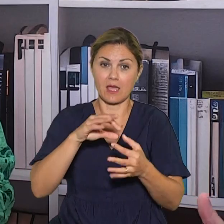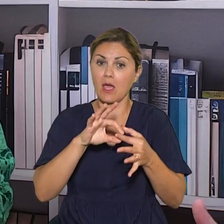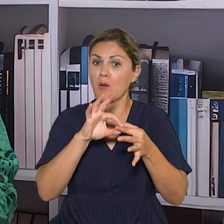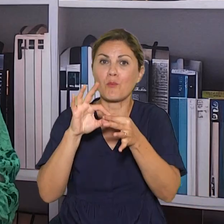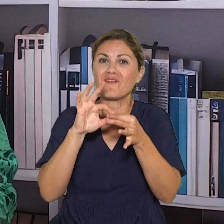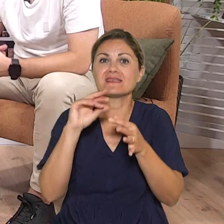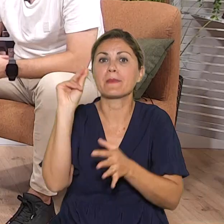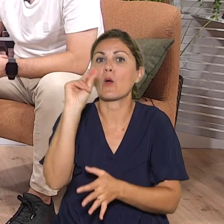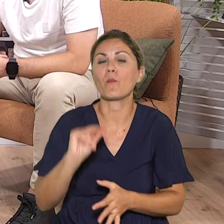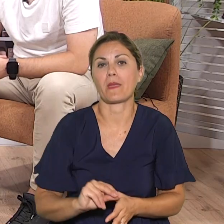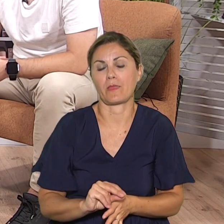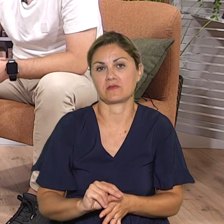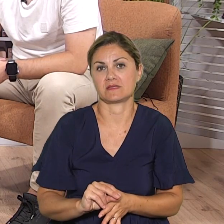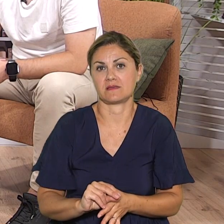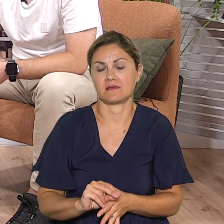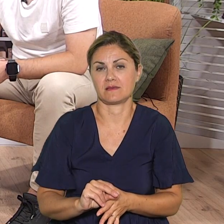to je nekako mene u krvi.